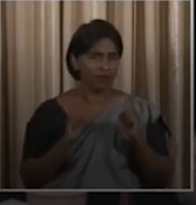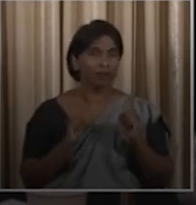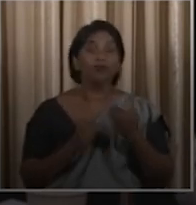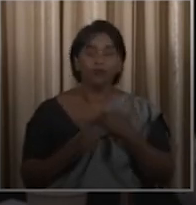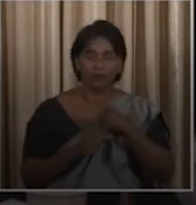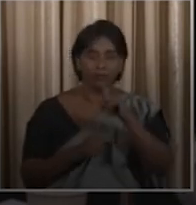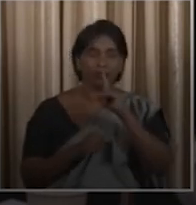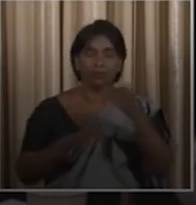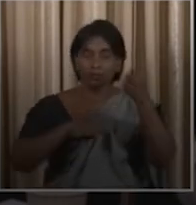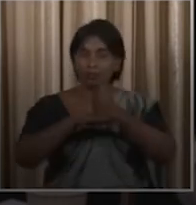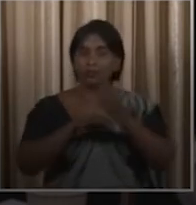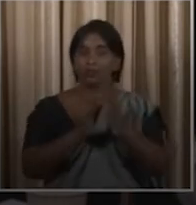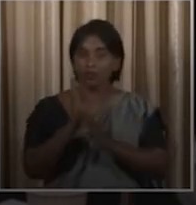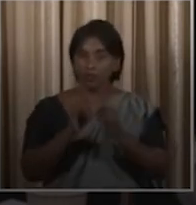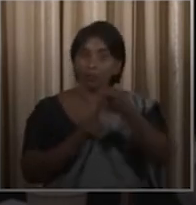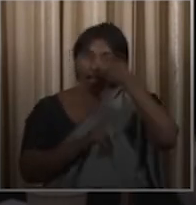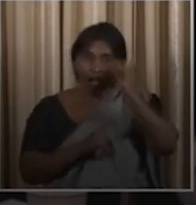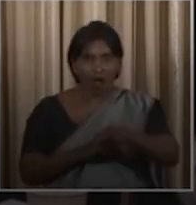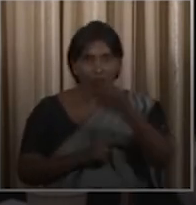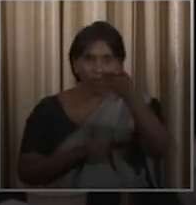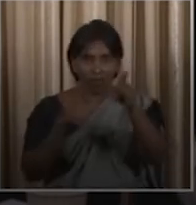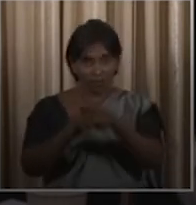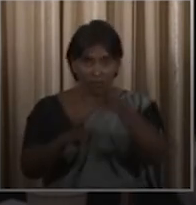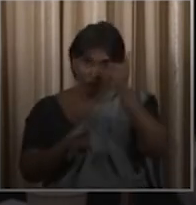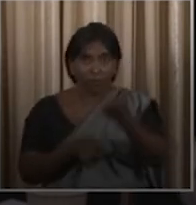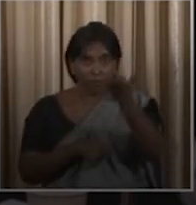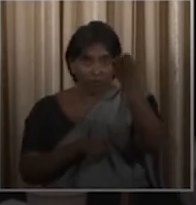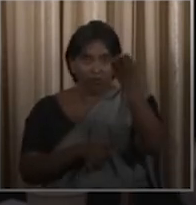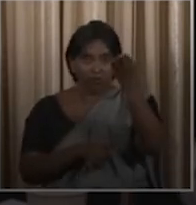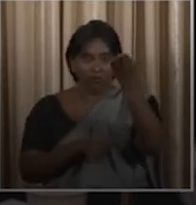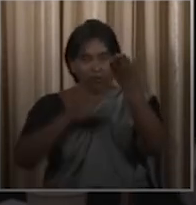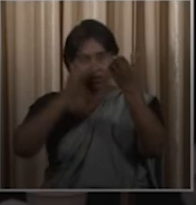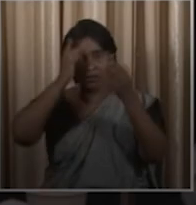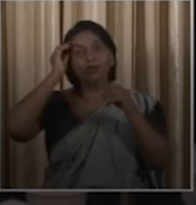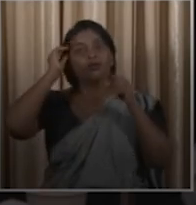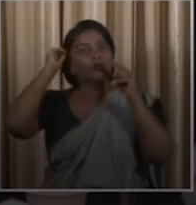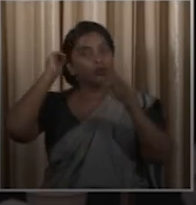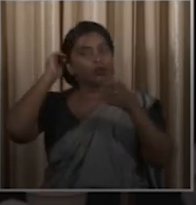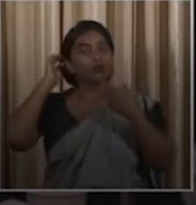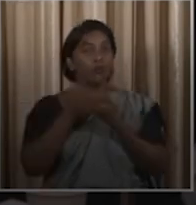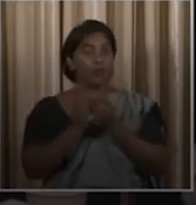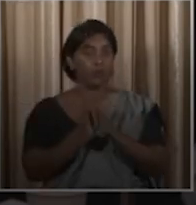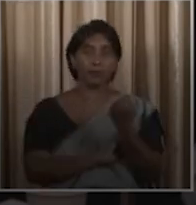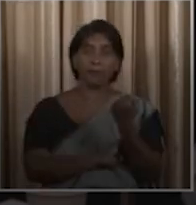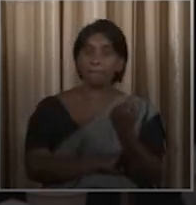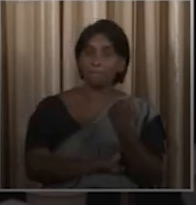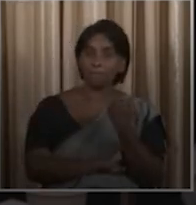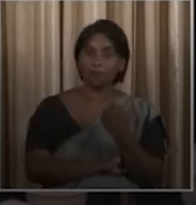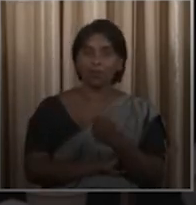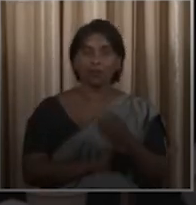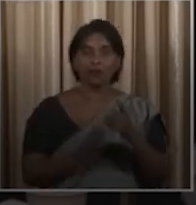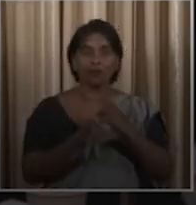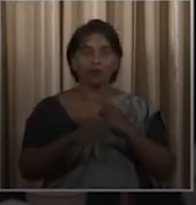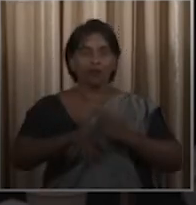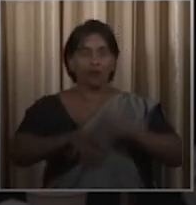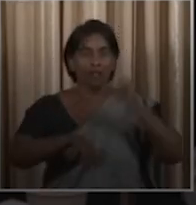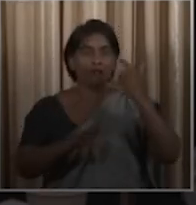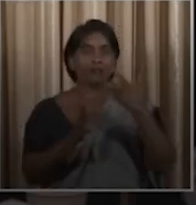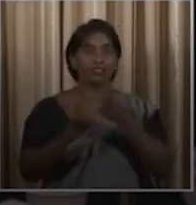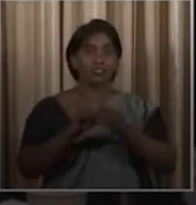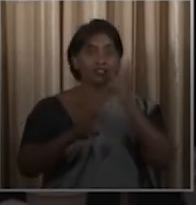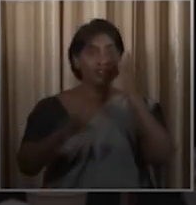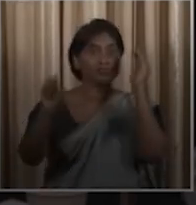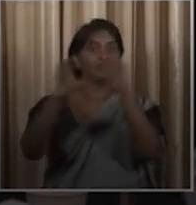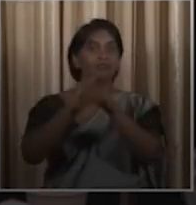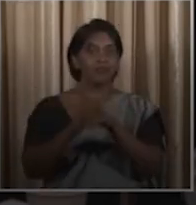අනුමත කරනවද මේ වගේ වැඩක්? මේක තමන්ගේ බලය මේ ලොටෝ chance එකෙන් යමනේ ජනාධිපති පුටුව රැක ගන්න. කවදාවත් මේ